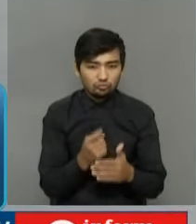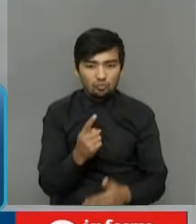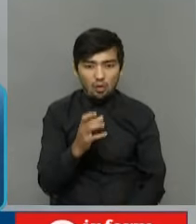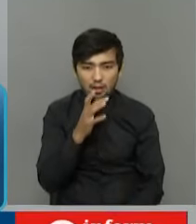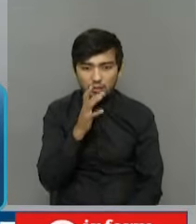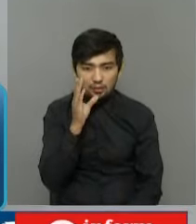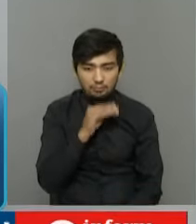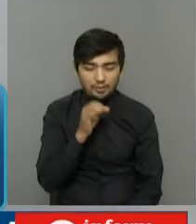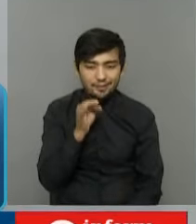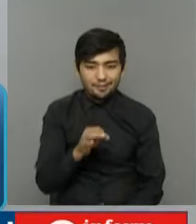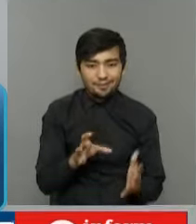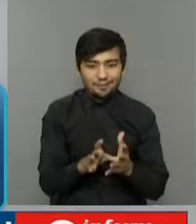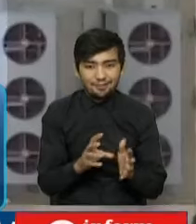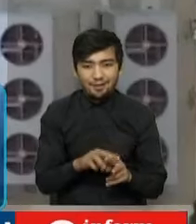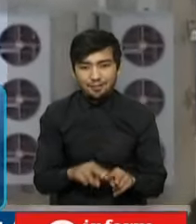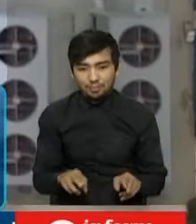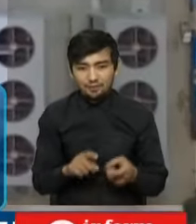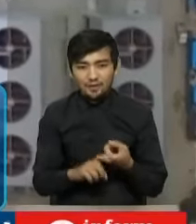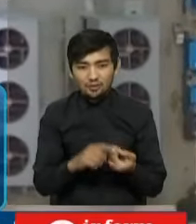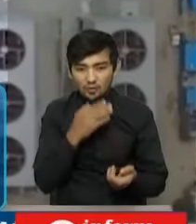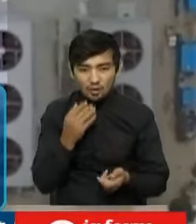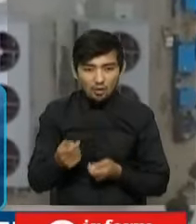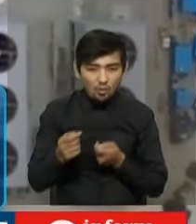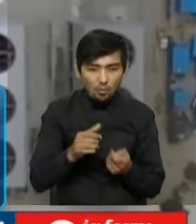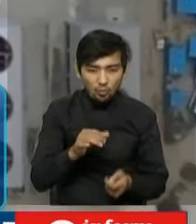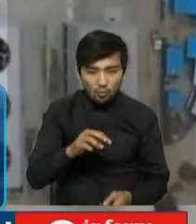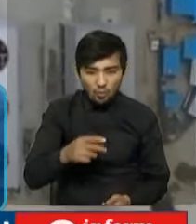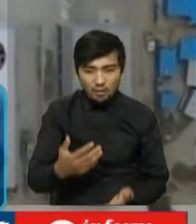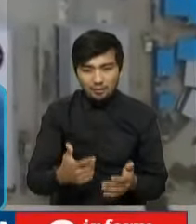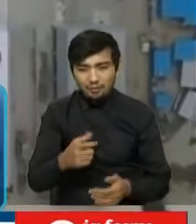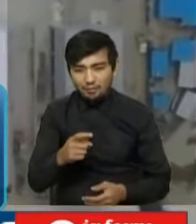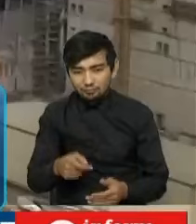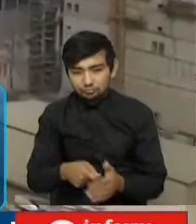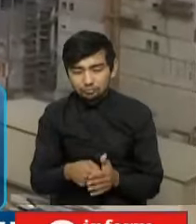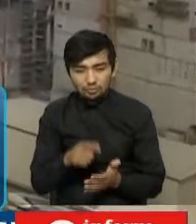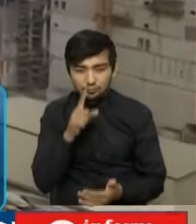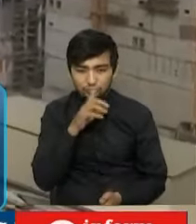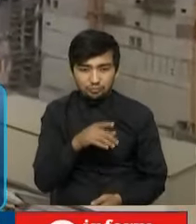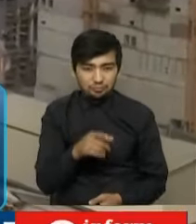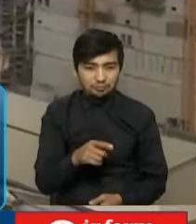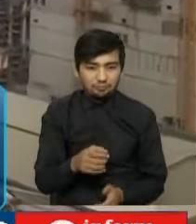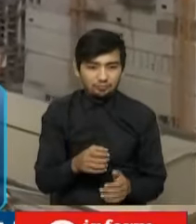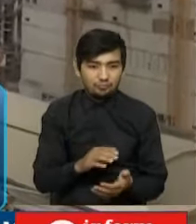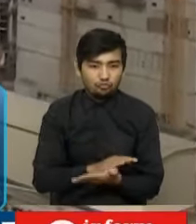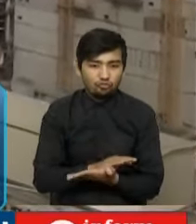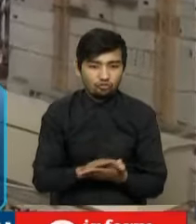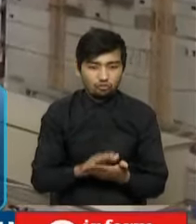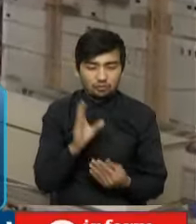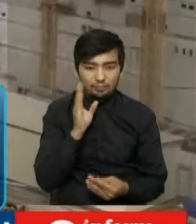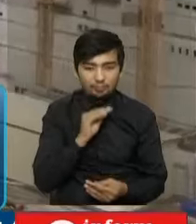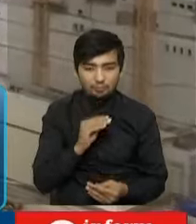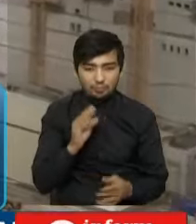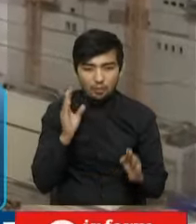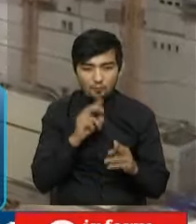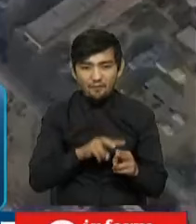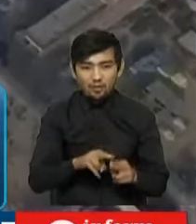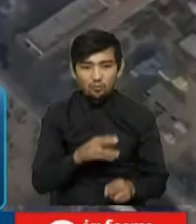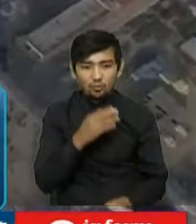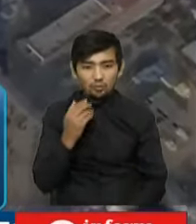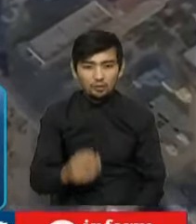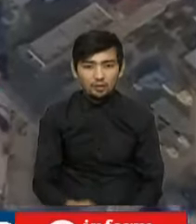этом такая энергия не зависит от поставок угля или газа и во всем мире считается экологически чистой. Анастасия Новикова,